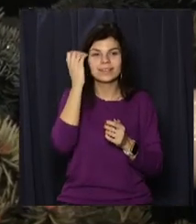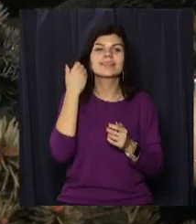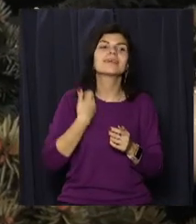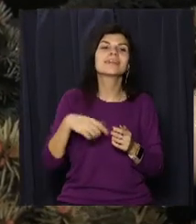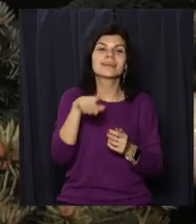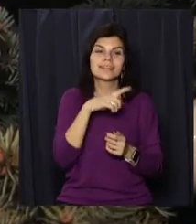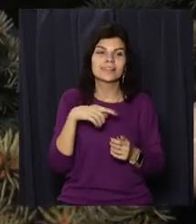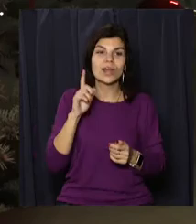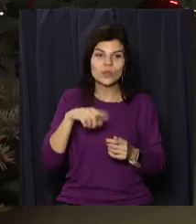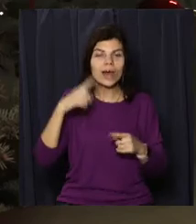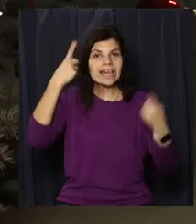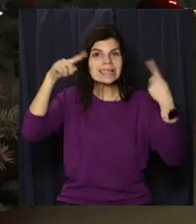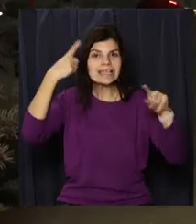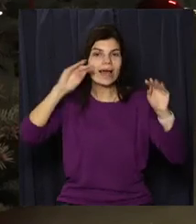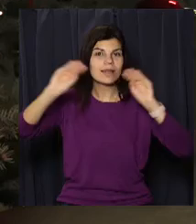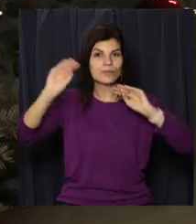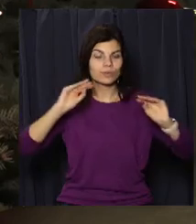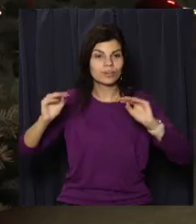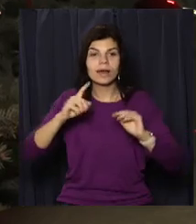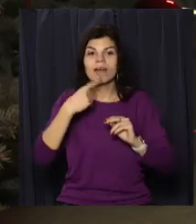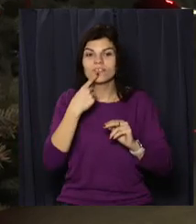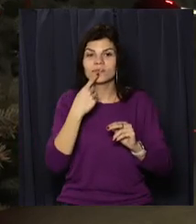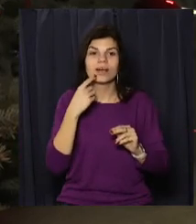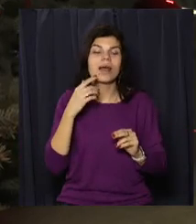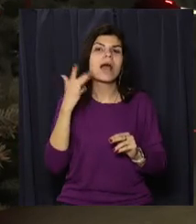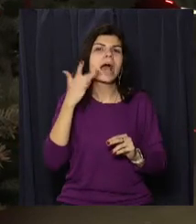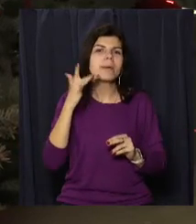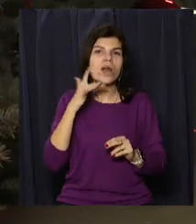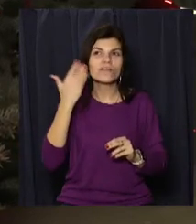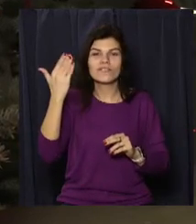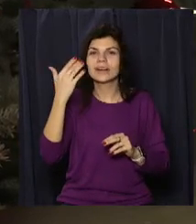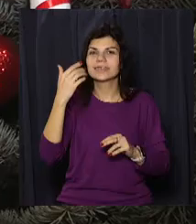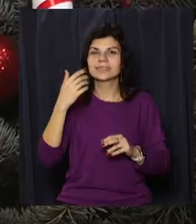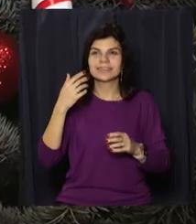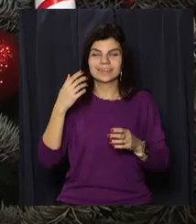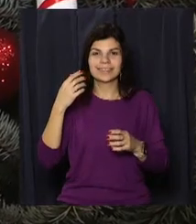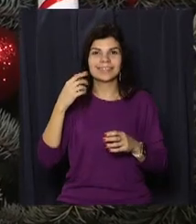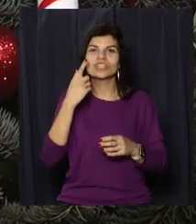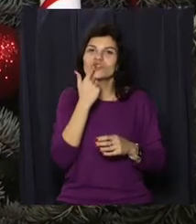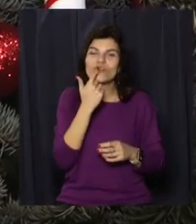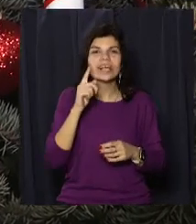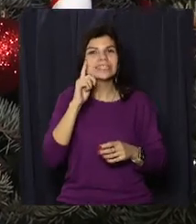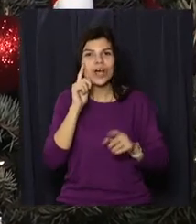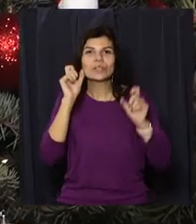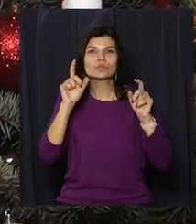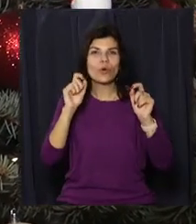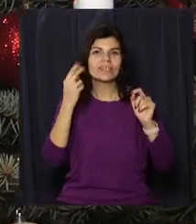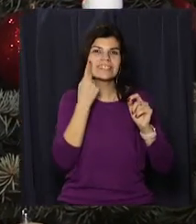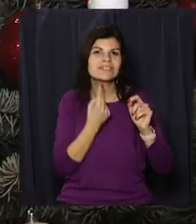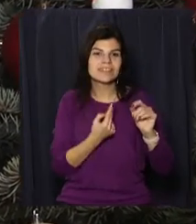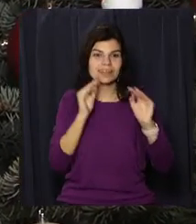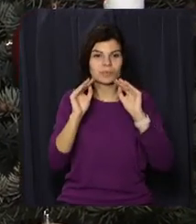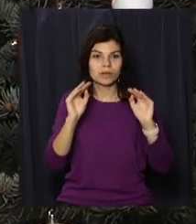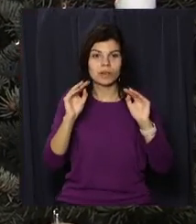і дизайнери-декоратори. Окрім класичного американського різдва, у червоних, зелених та золотих кольорах популярності